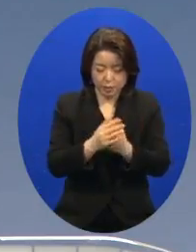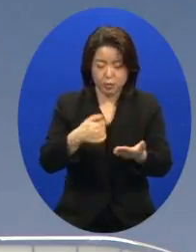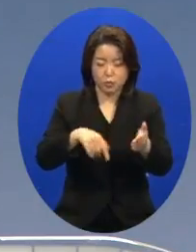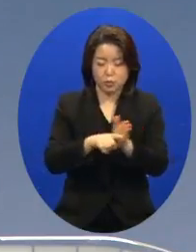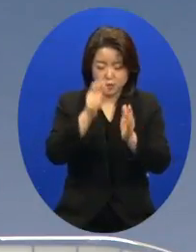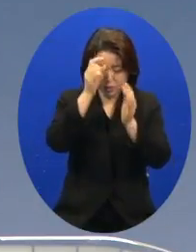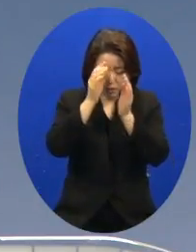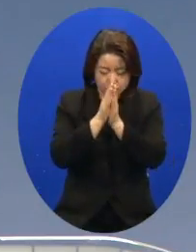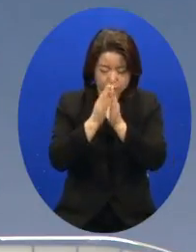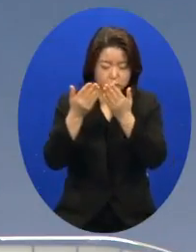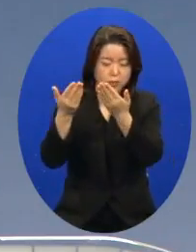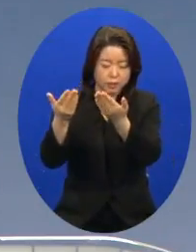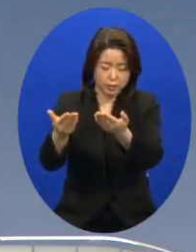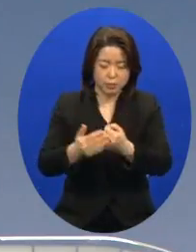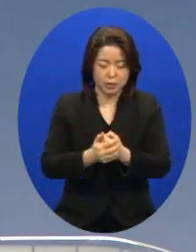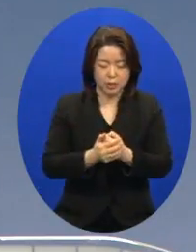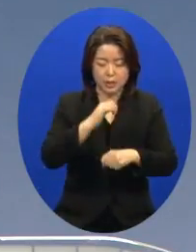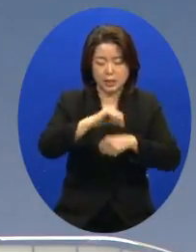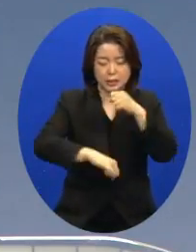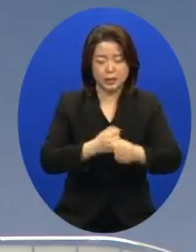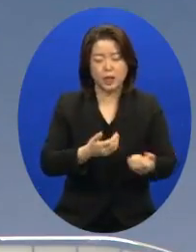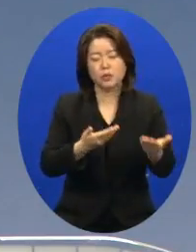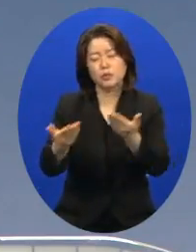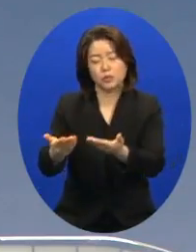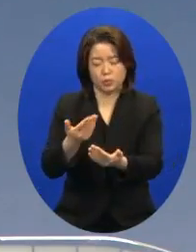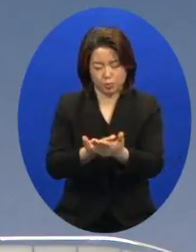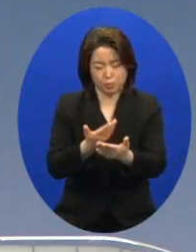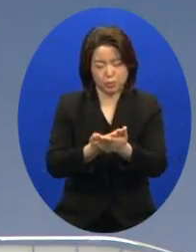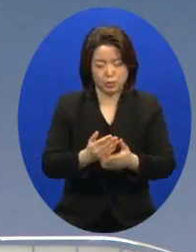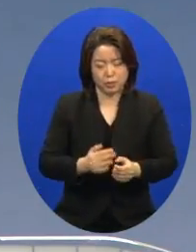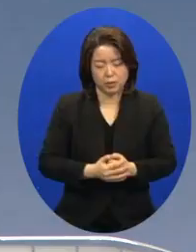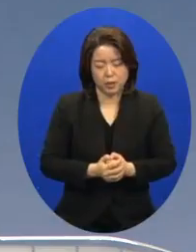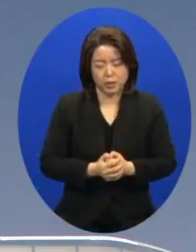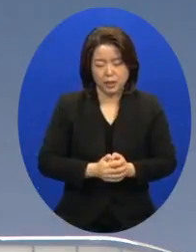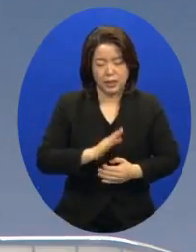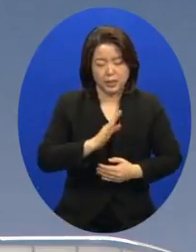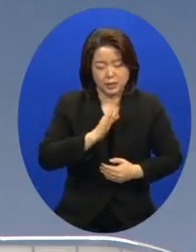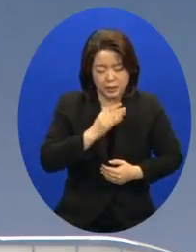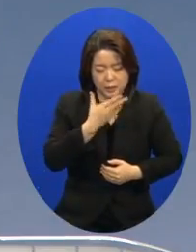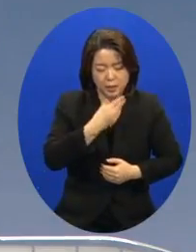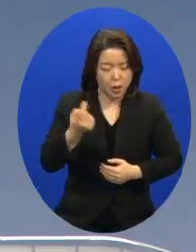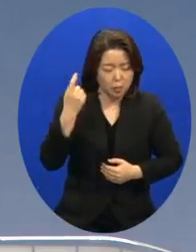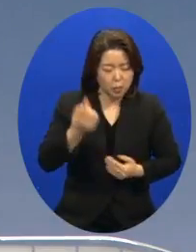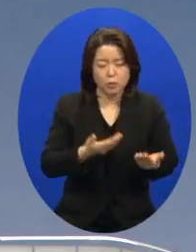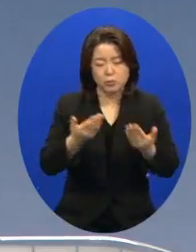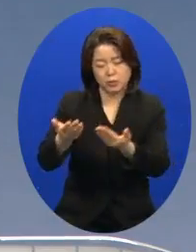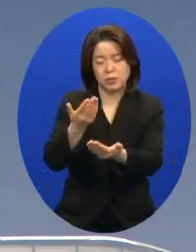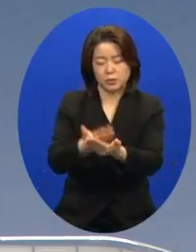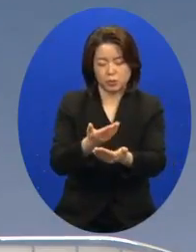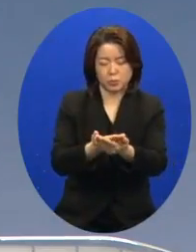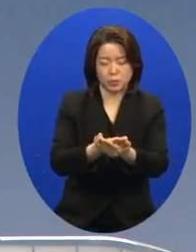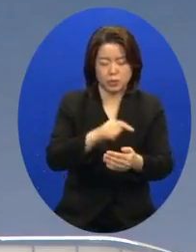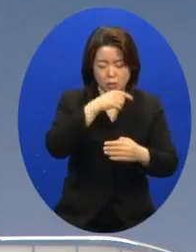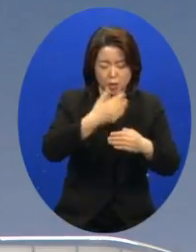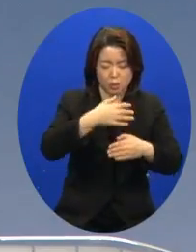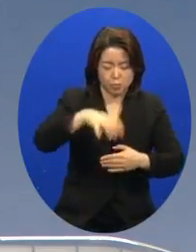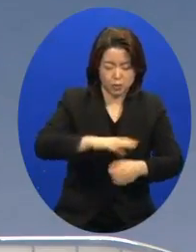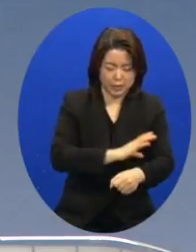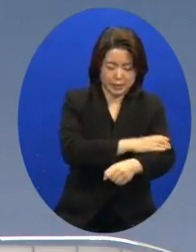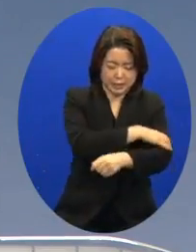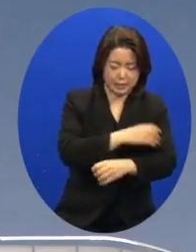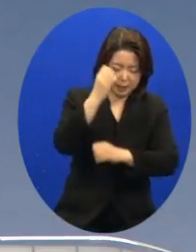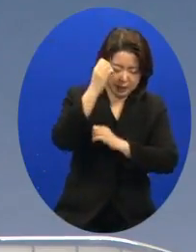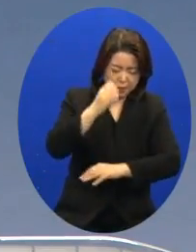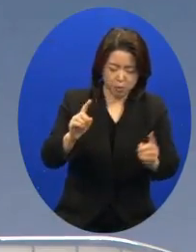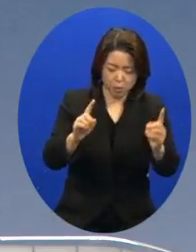기도합니다 자유를 주소서 진정한 복음을 주소서 북한에 있는 정권의 근본적인